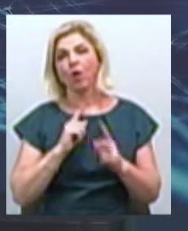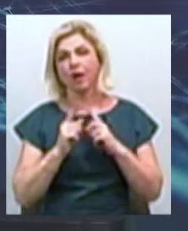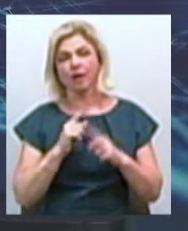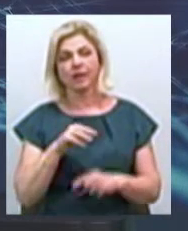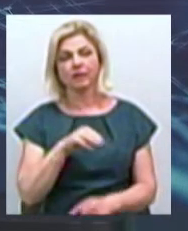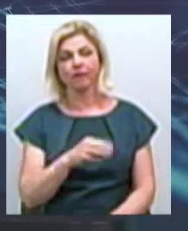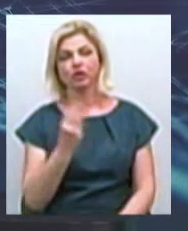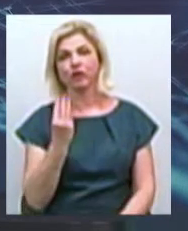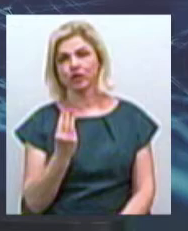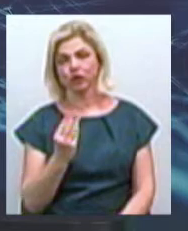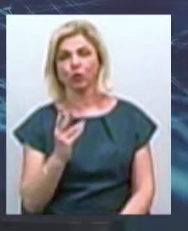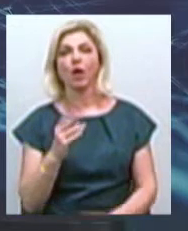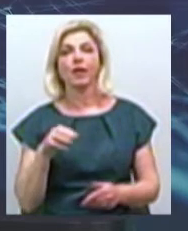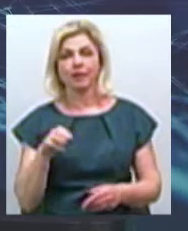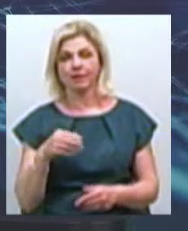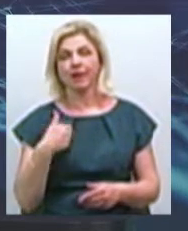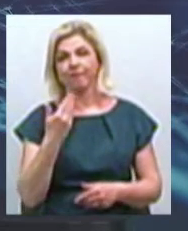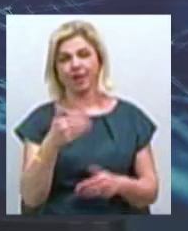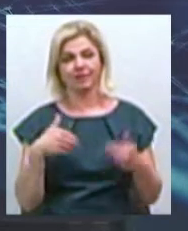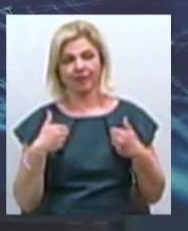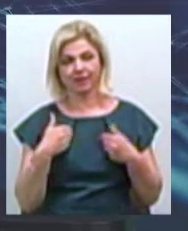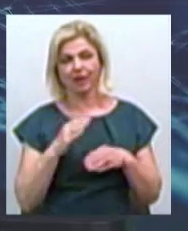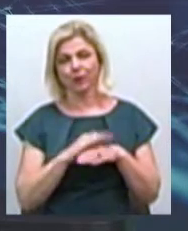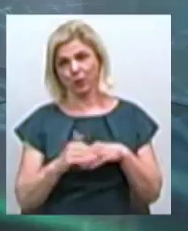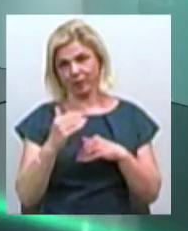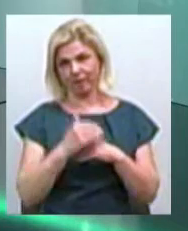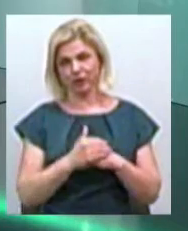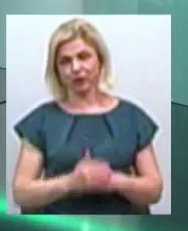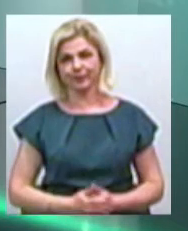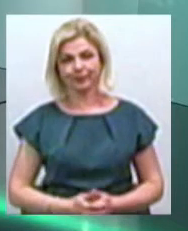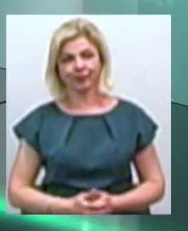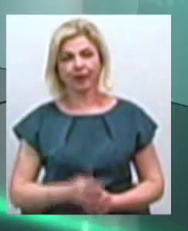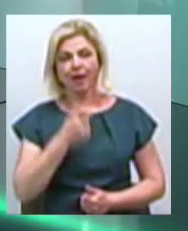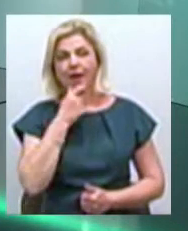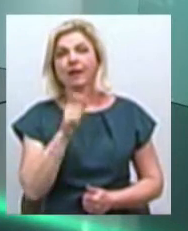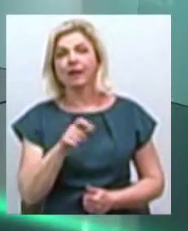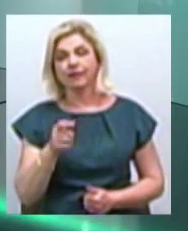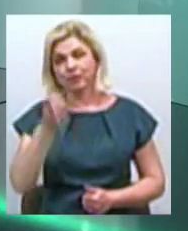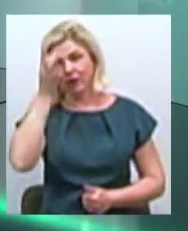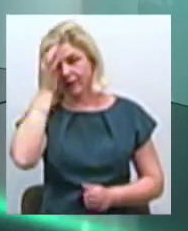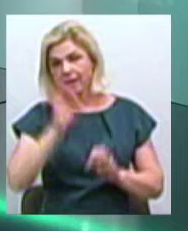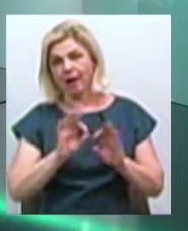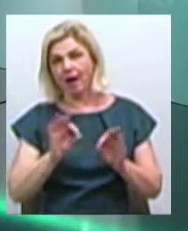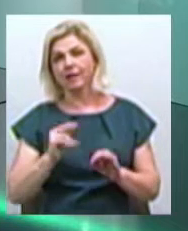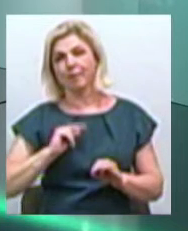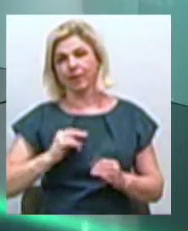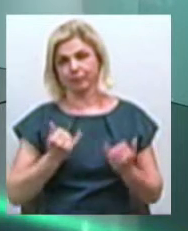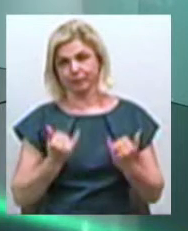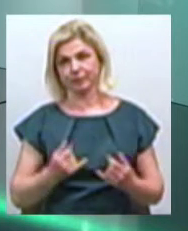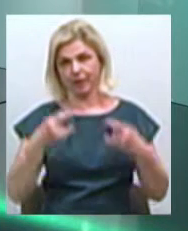Тетяна Шулюченко. Тетяна, я вас вітаю в нашій студії. Глядачам я нагадую, що ми працюємо в прямому ефірі. Телефон